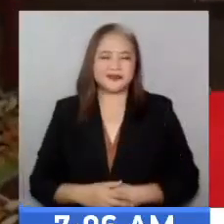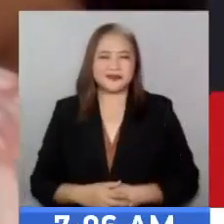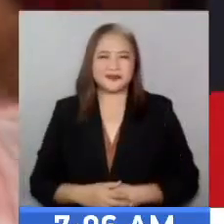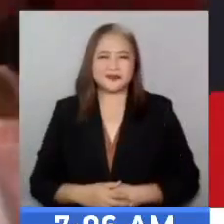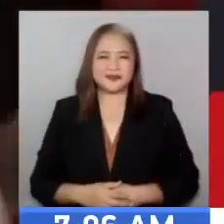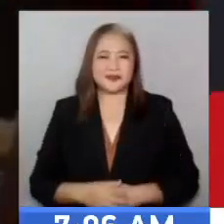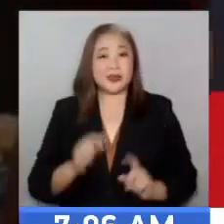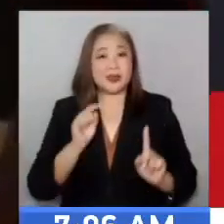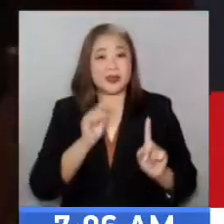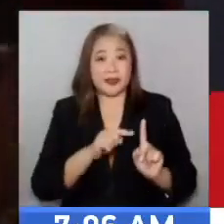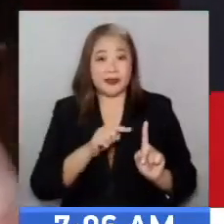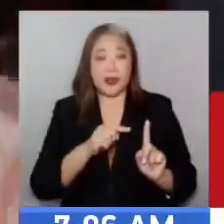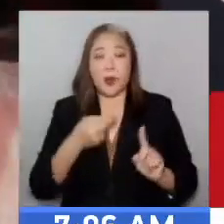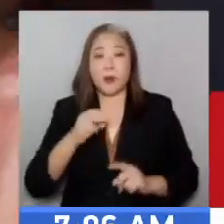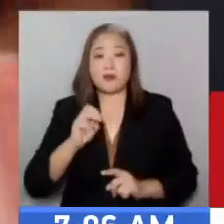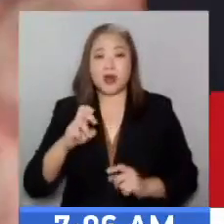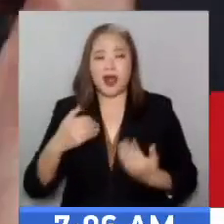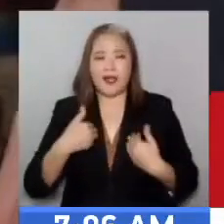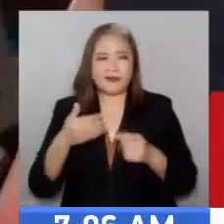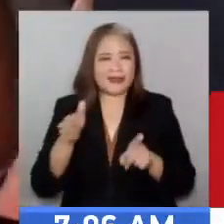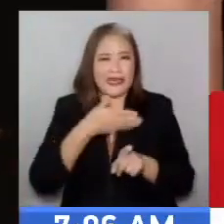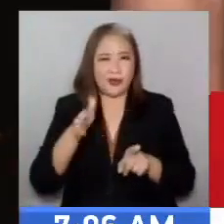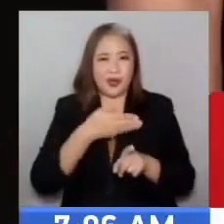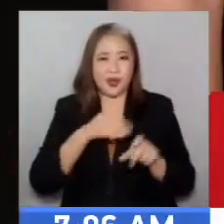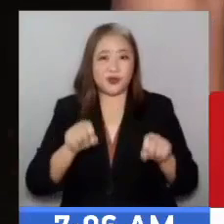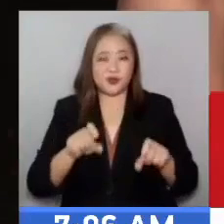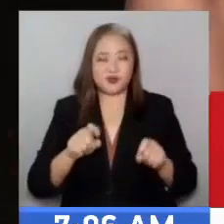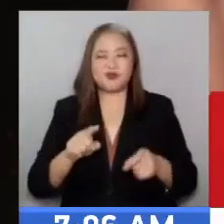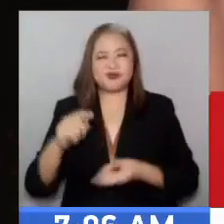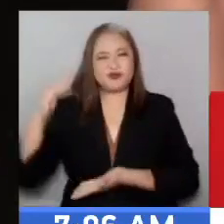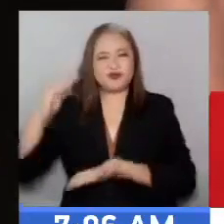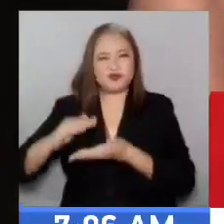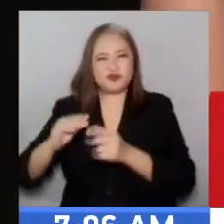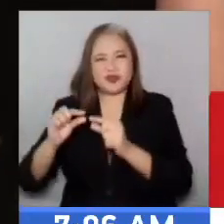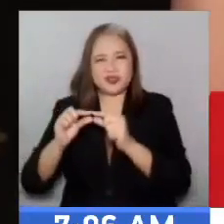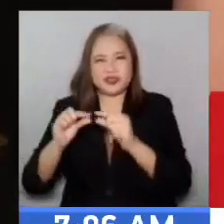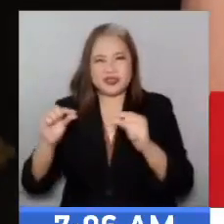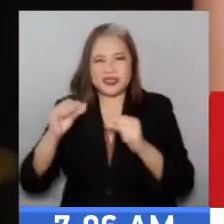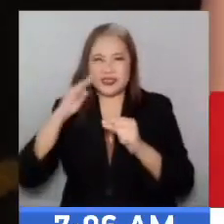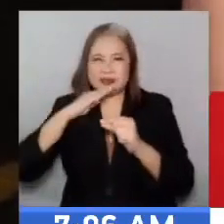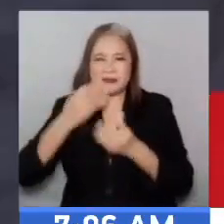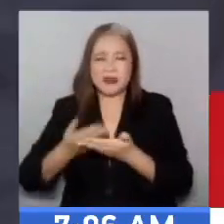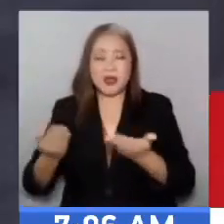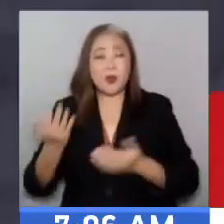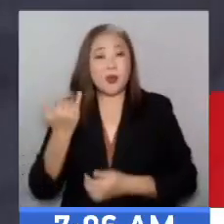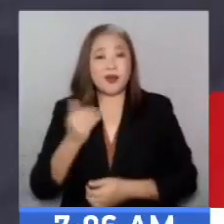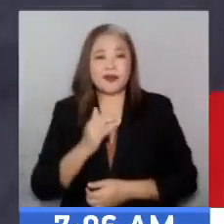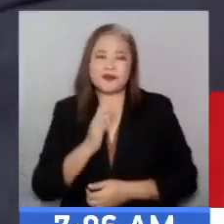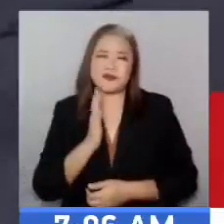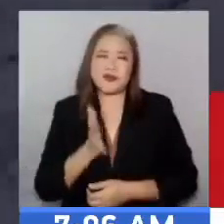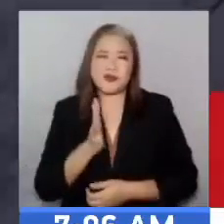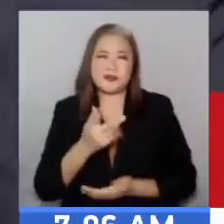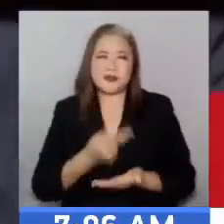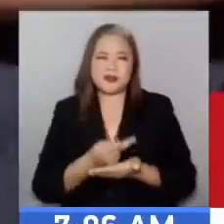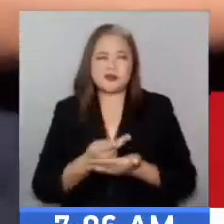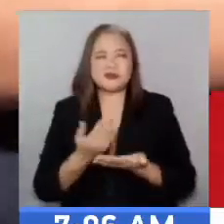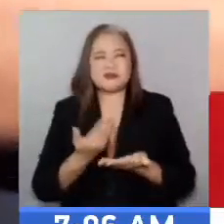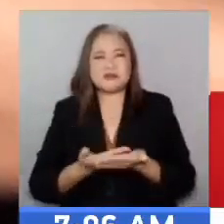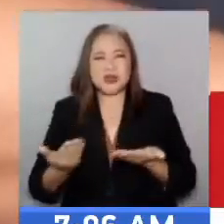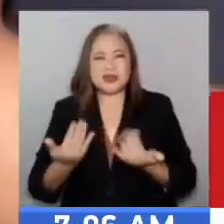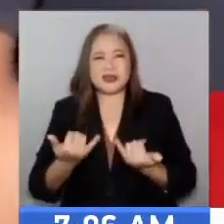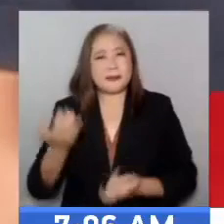sa tondo, binawasan na rin ang binibiling siling labuyo sa palengke. 50 pesos na nga lang daw ang binibili niya ngayon, mula sa